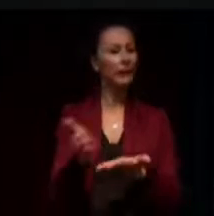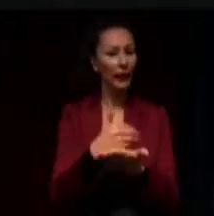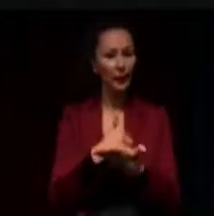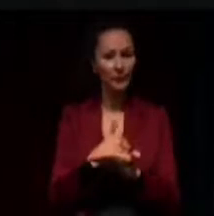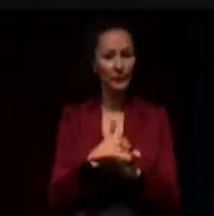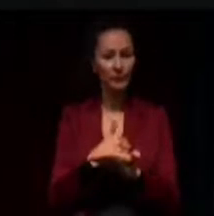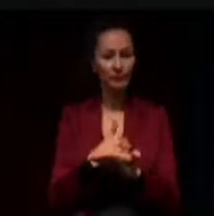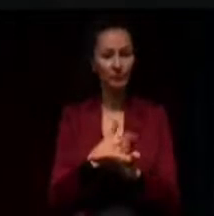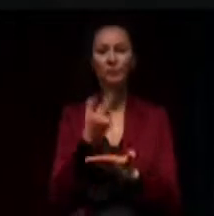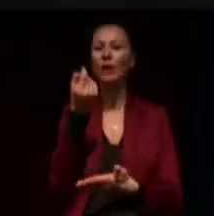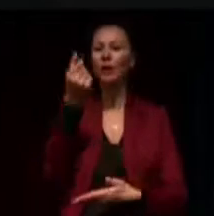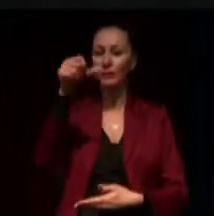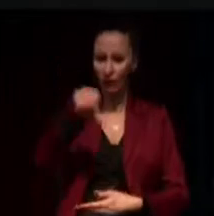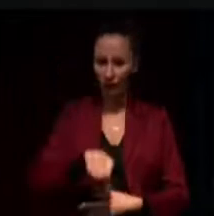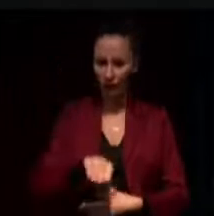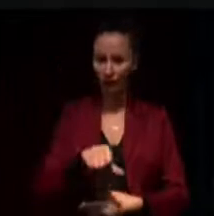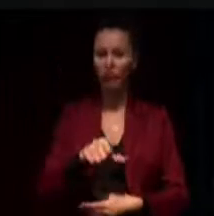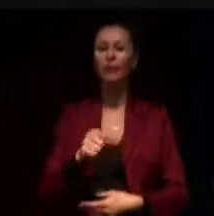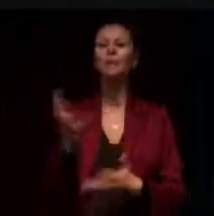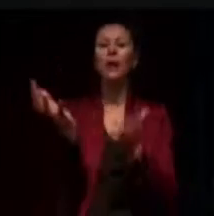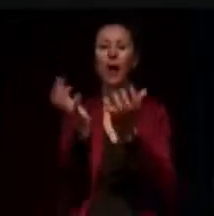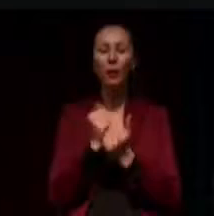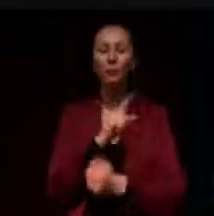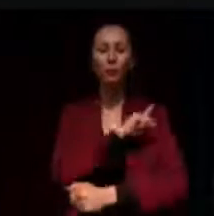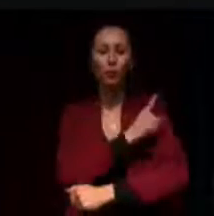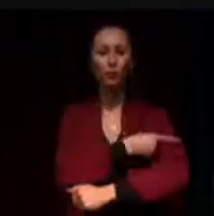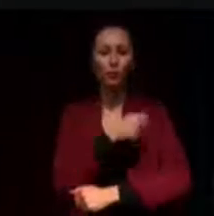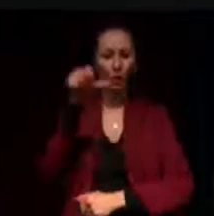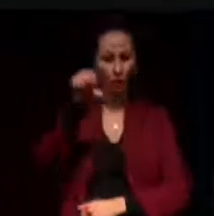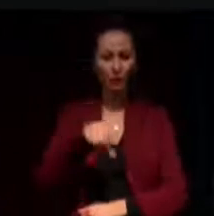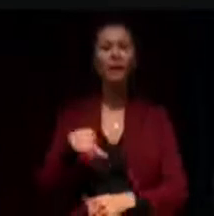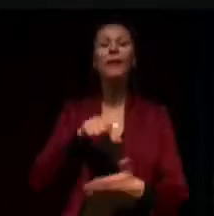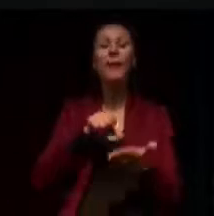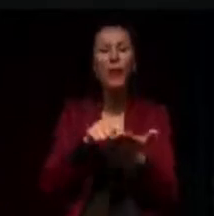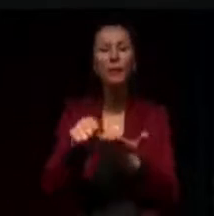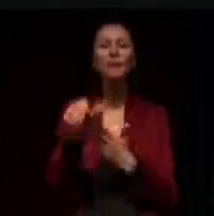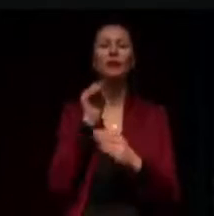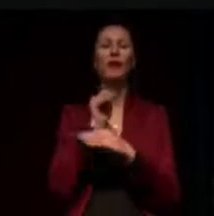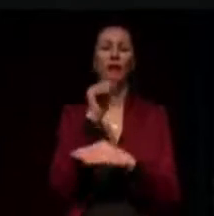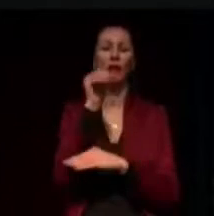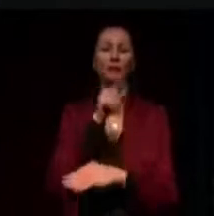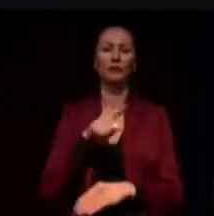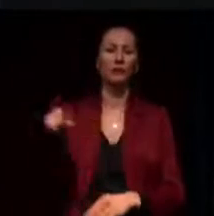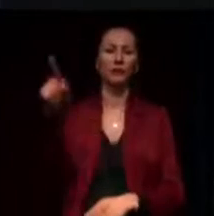gelirimiz azaldı, alım gücümüz azaldı. Bu hepimizin hayatına